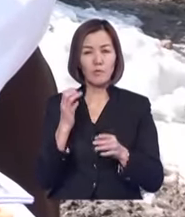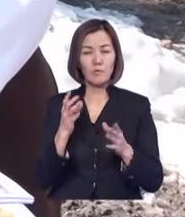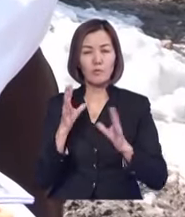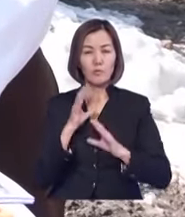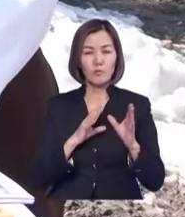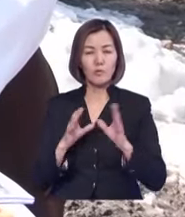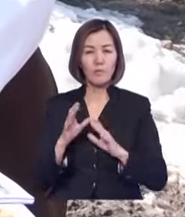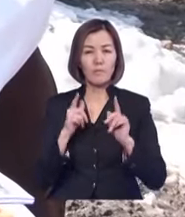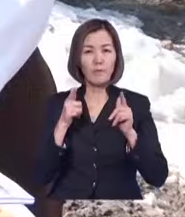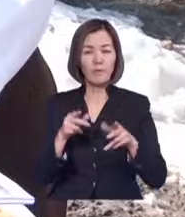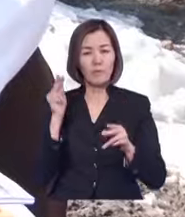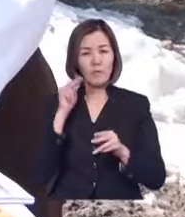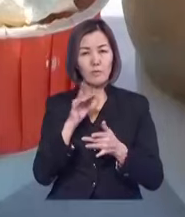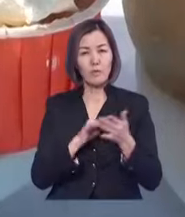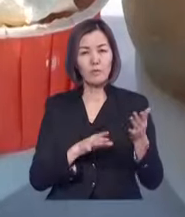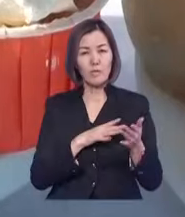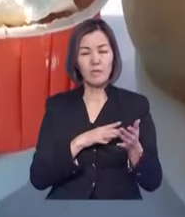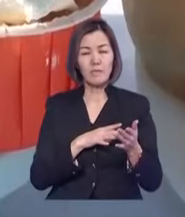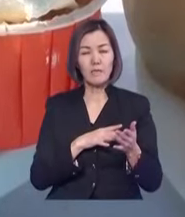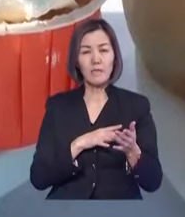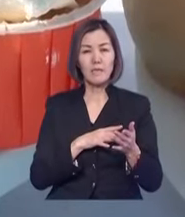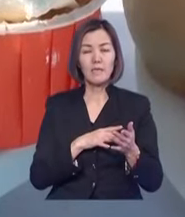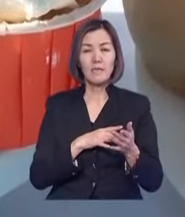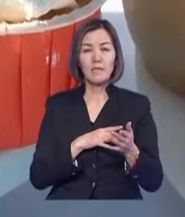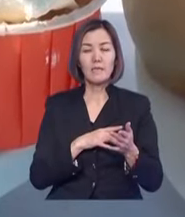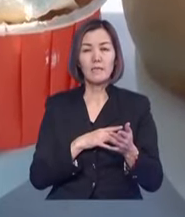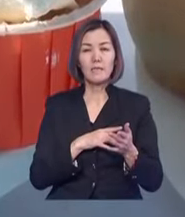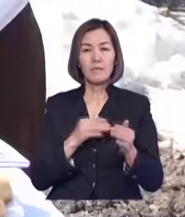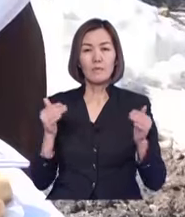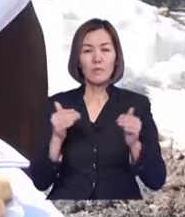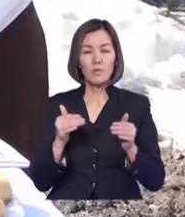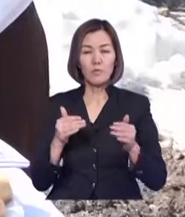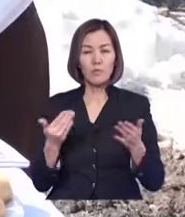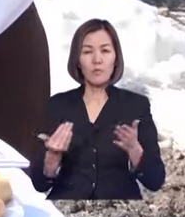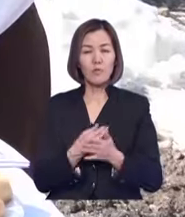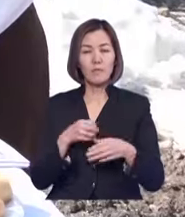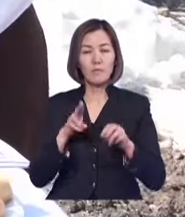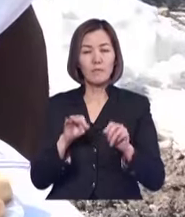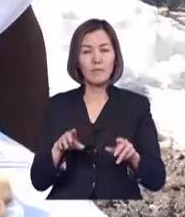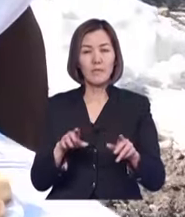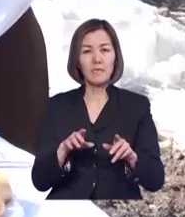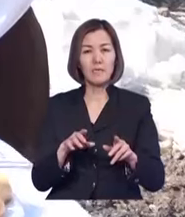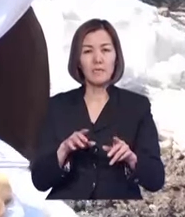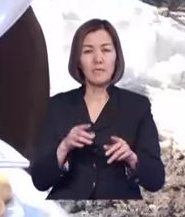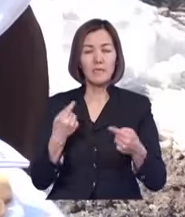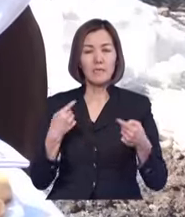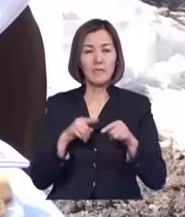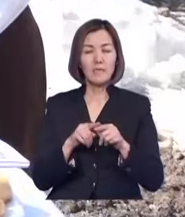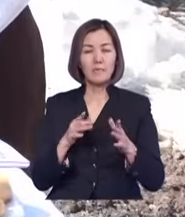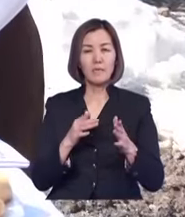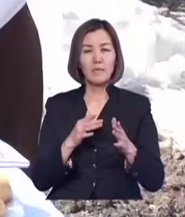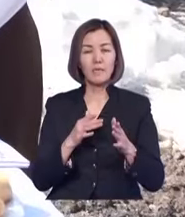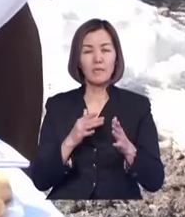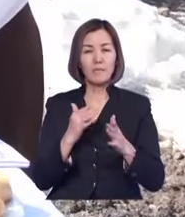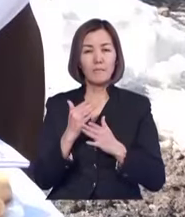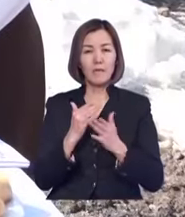студент білім алып жатыр. Болашақта біз колледжімізде жаңа мамандықты кәсіптік бағдар